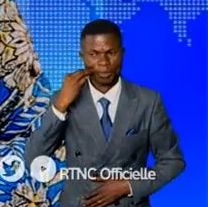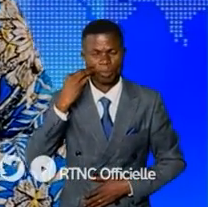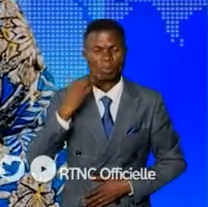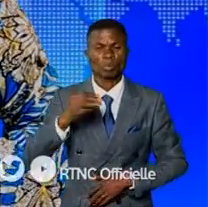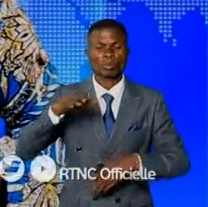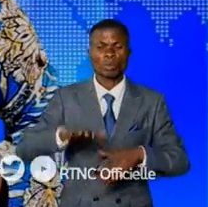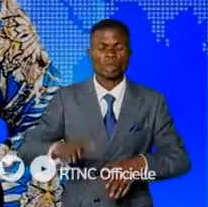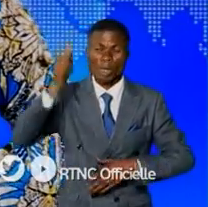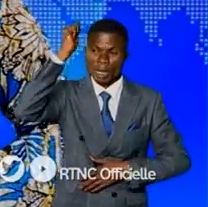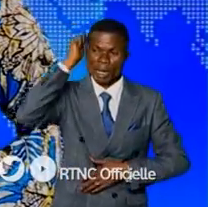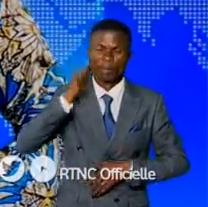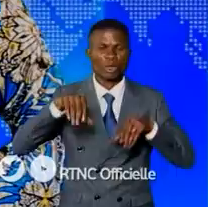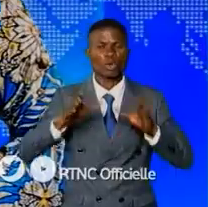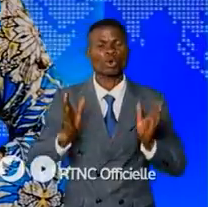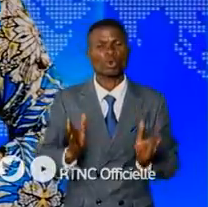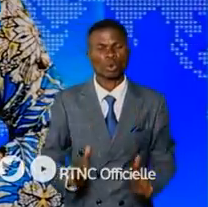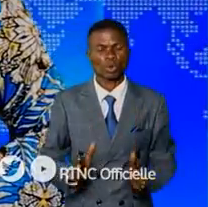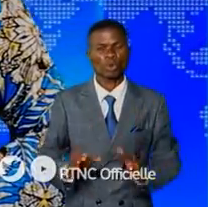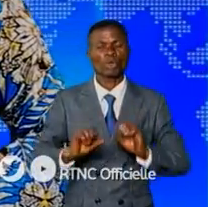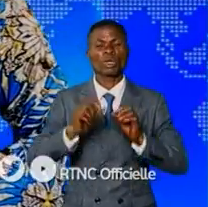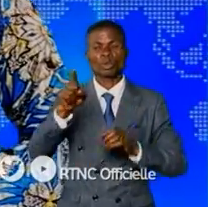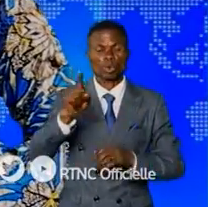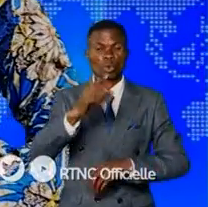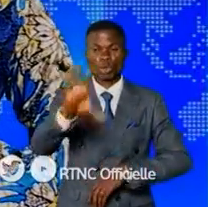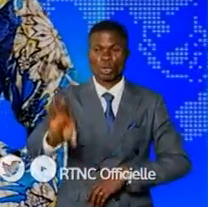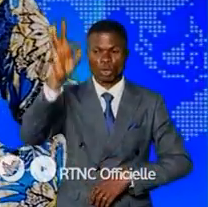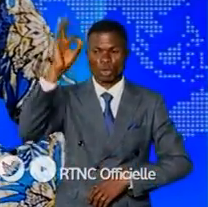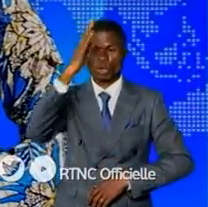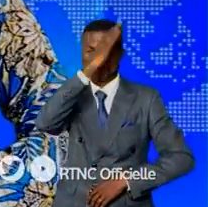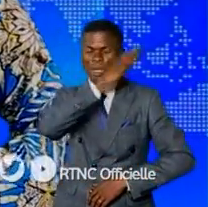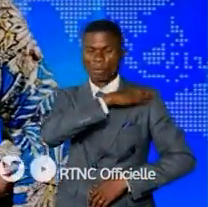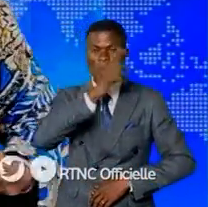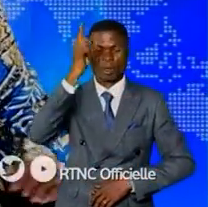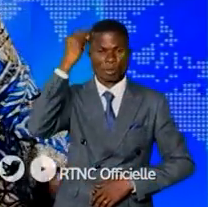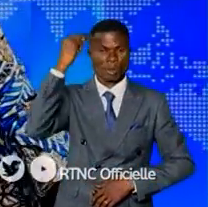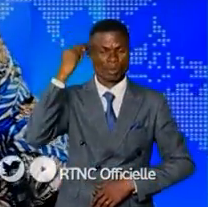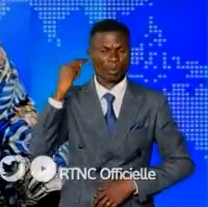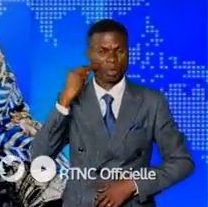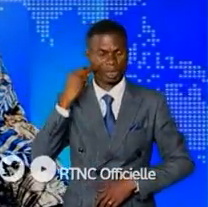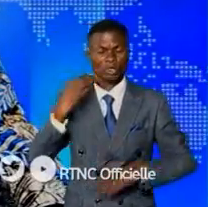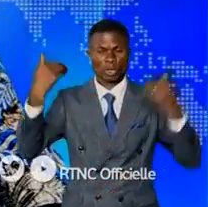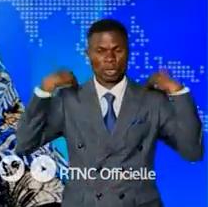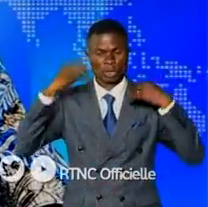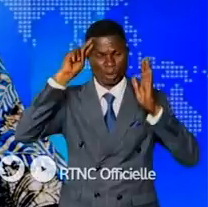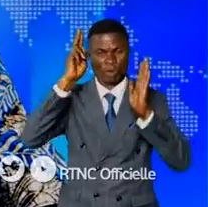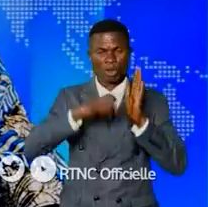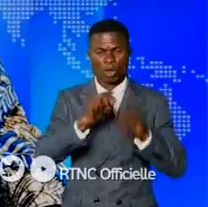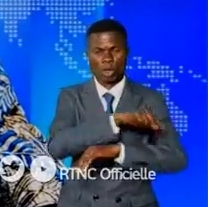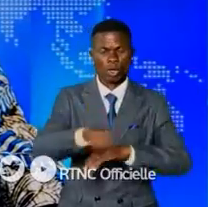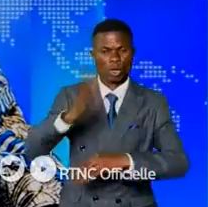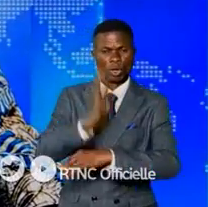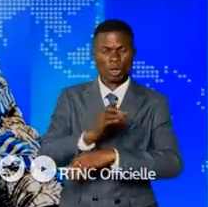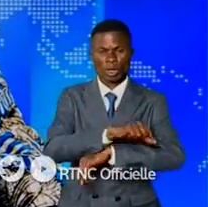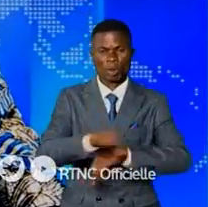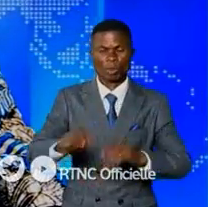maritime congolaise. À l'occasion de votre nomination en fonction des premiers ministres, chef du gouvernement, le conseil d'administration, la